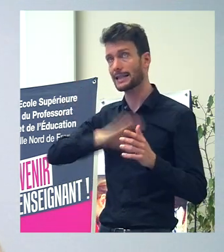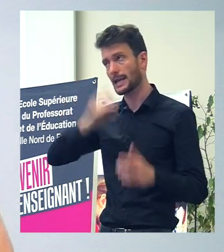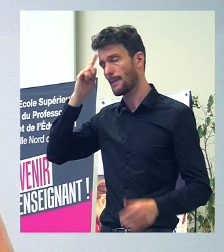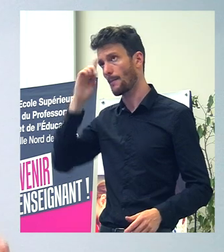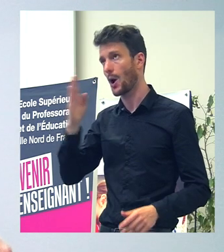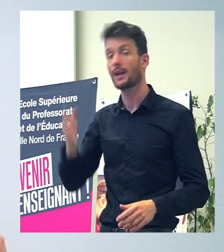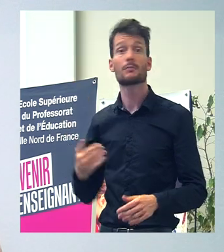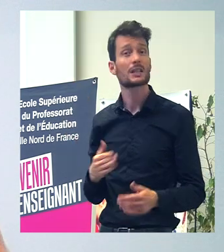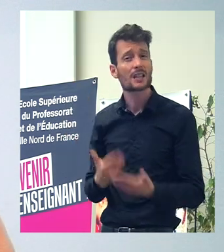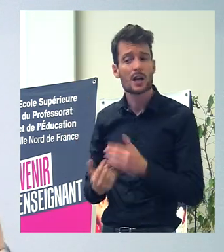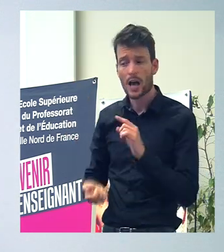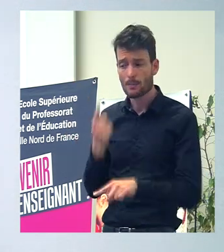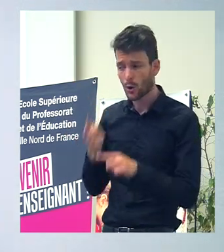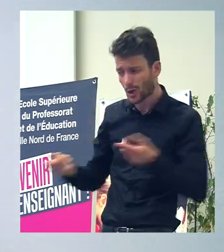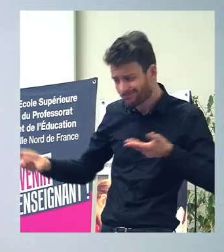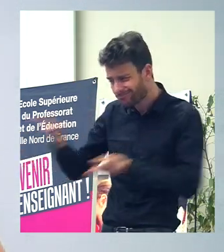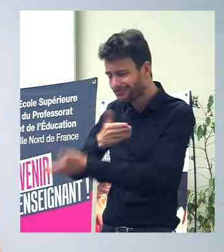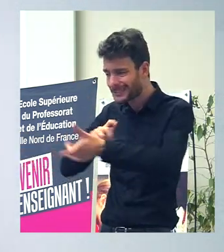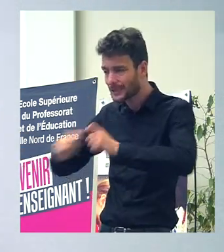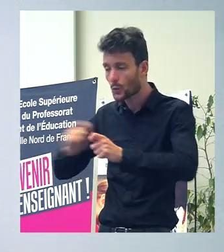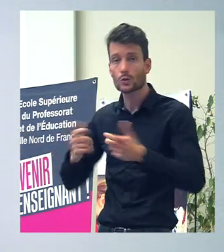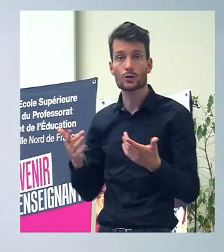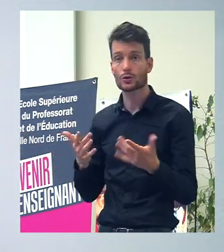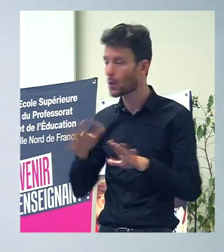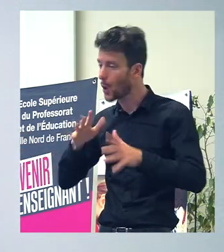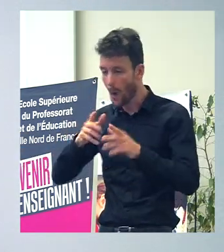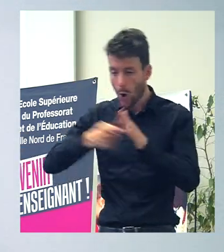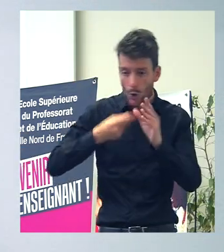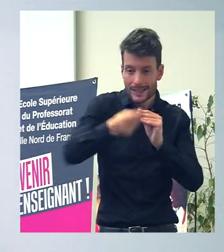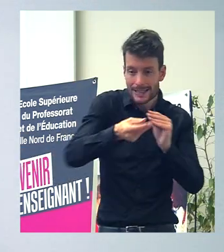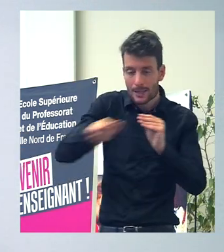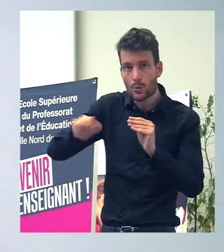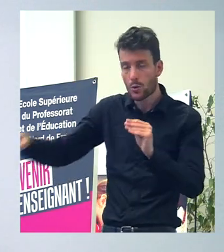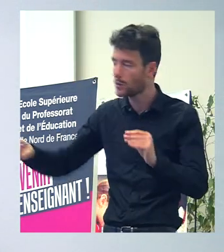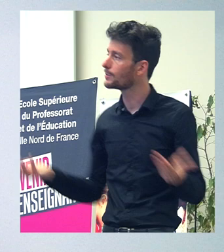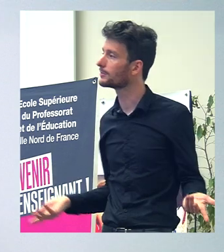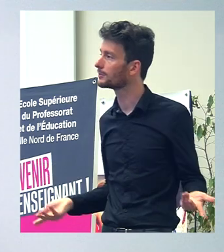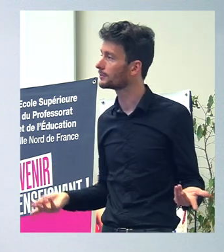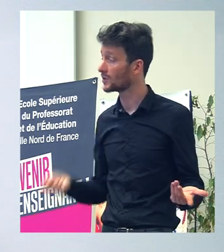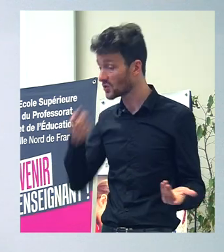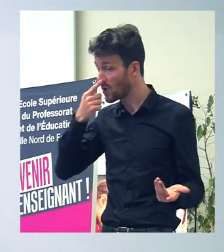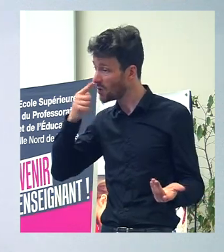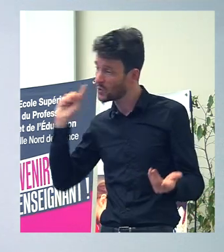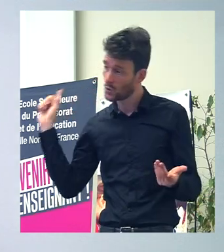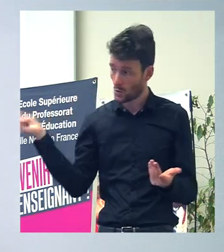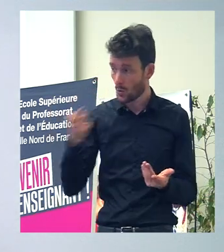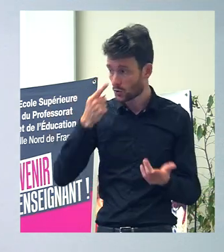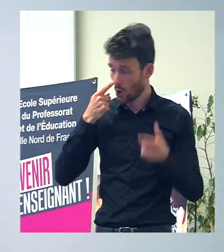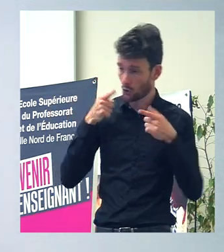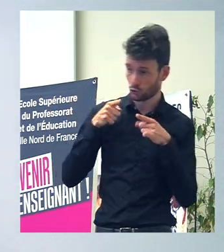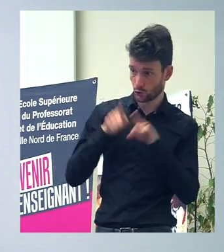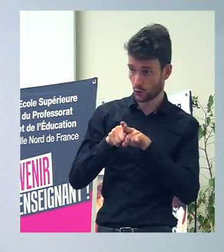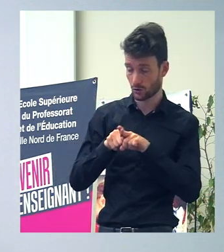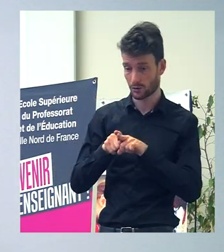discuter de ces conditions de redistribution. Est-ce que tout le monde trouve juste qu'on vienne